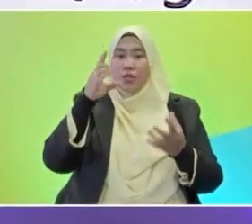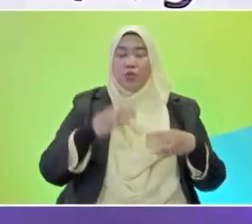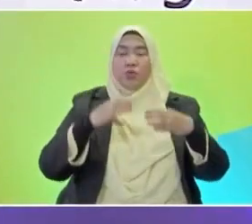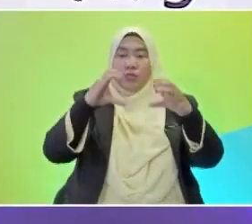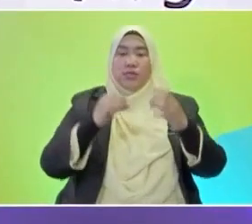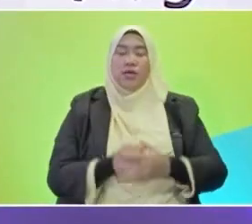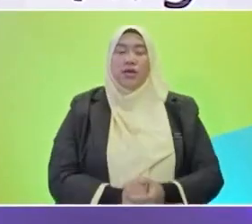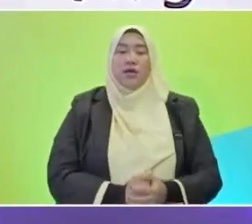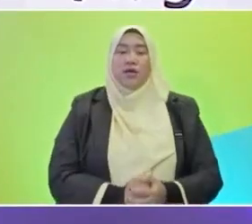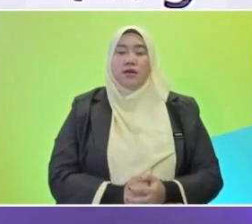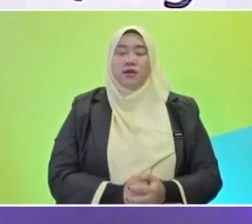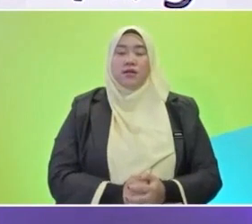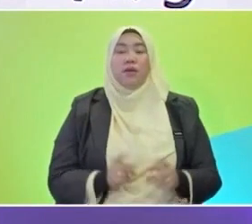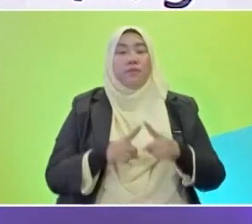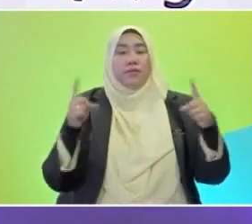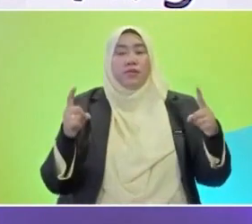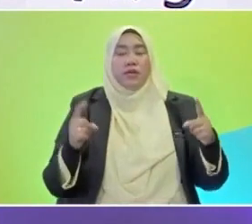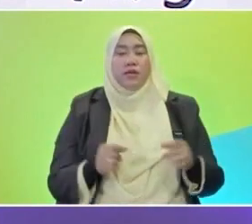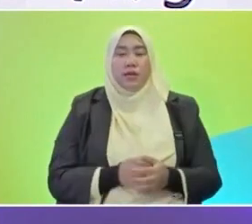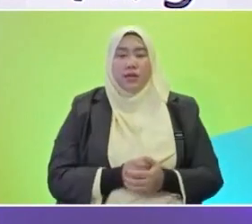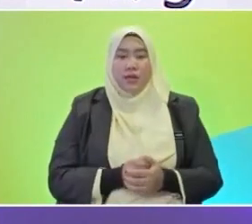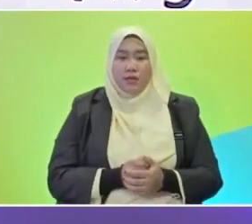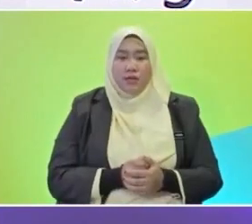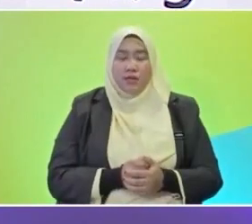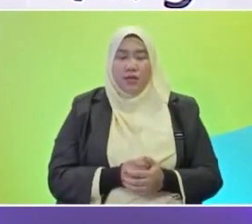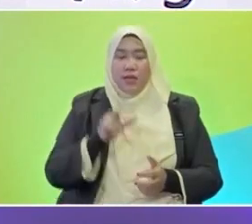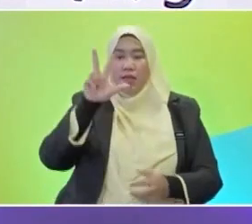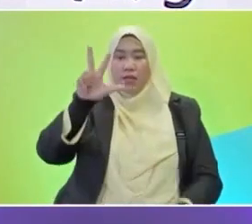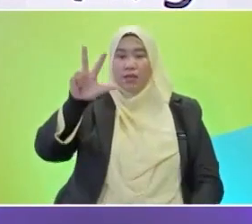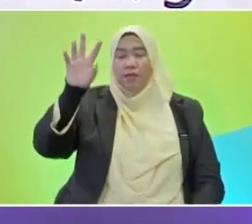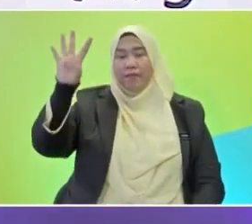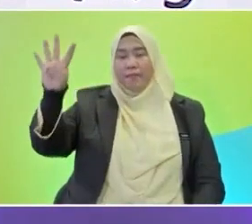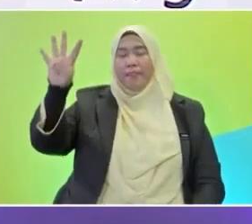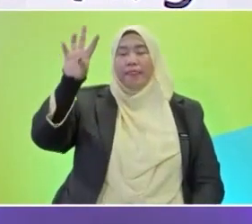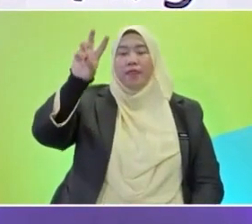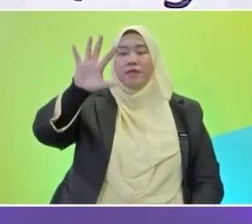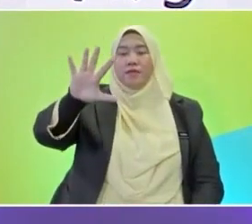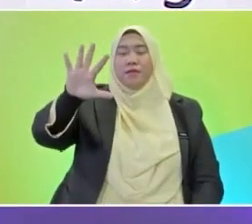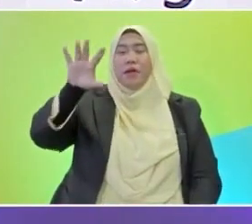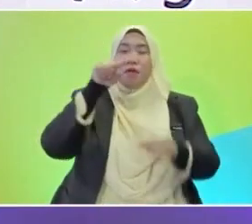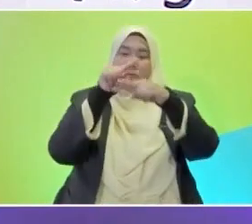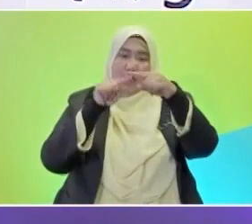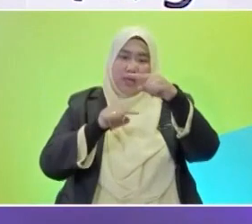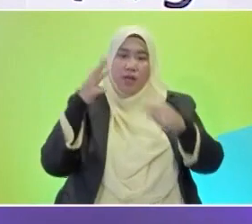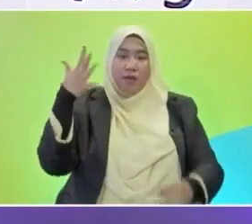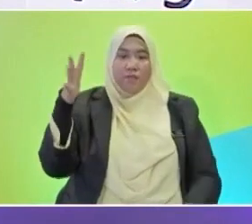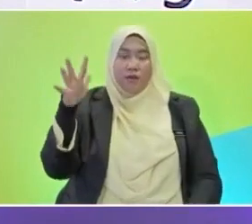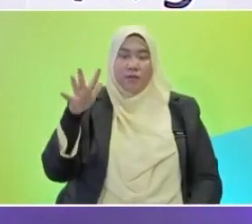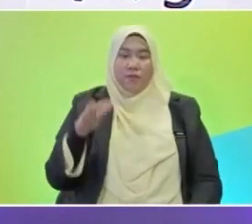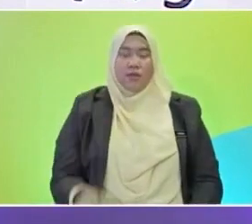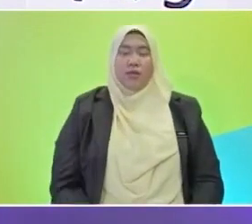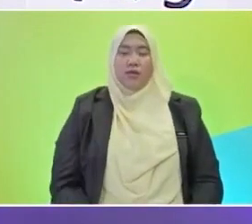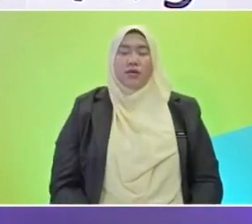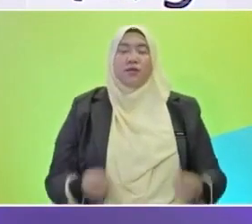ee kita pisahkan Oke kita pisahkan contoh soal dan ini 3.465 dibagi dengan 15 bagi dengan 15